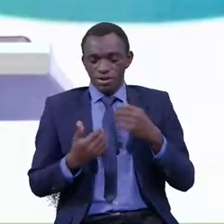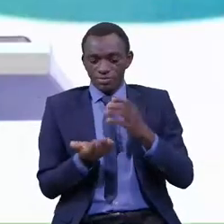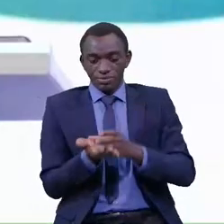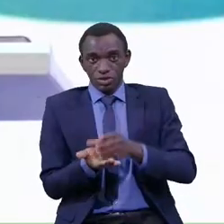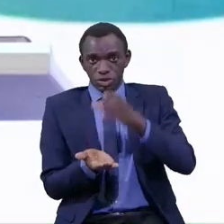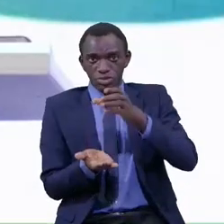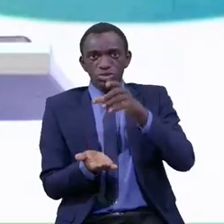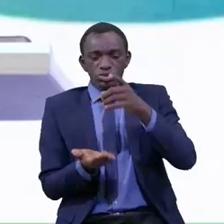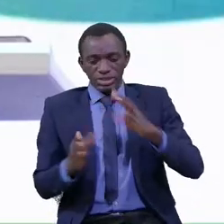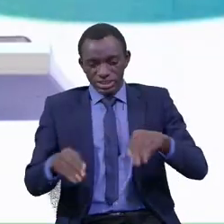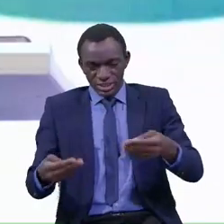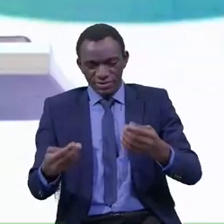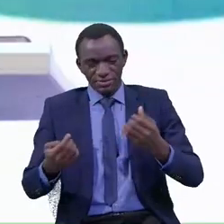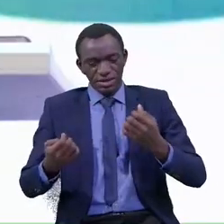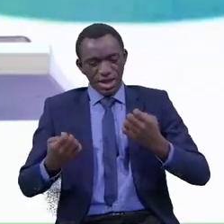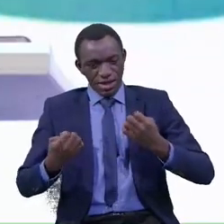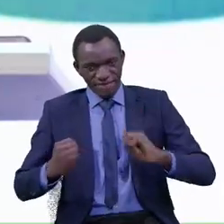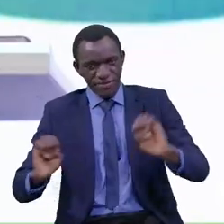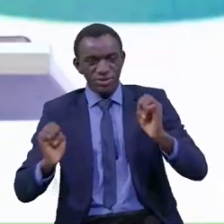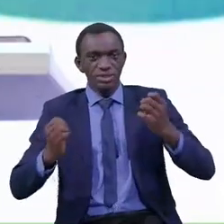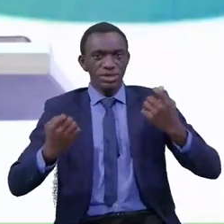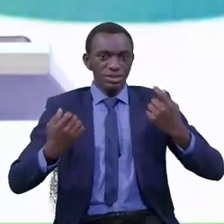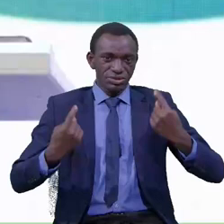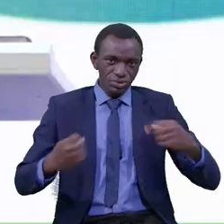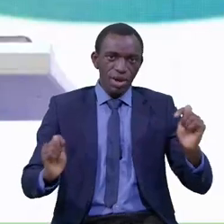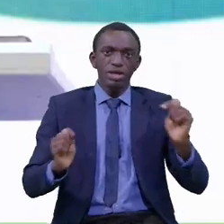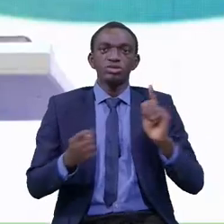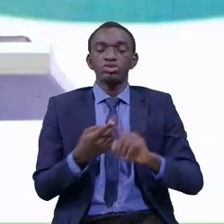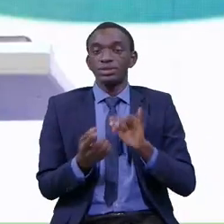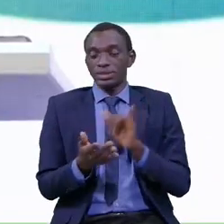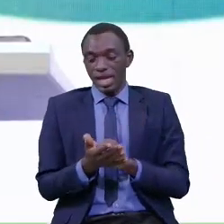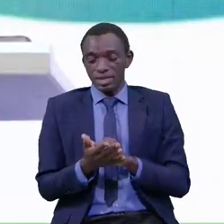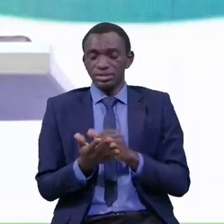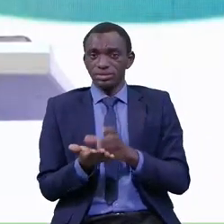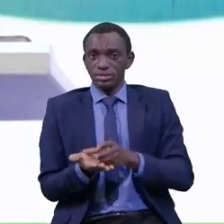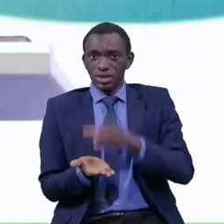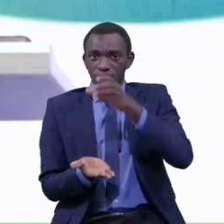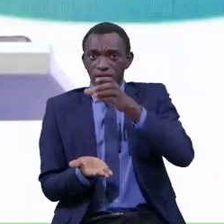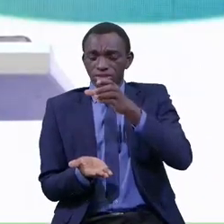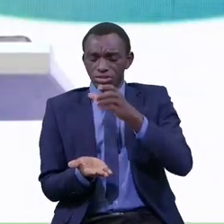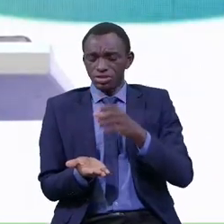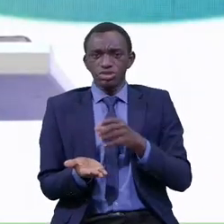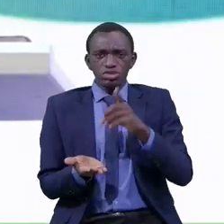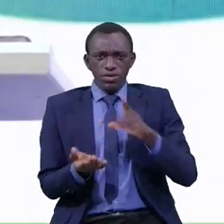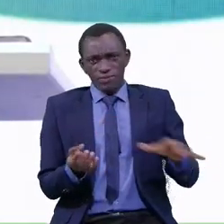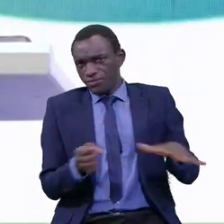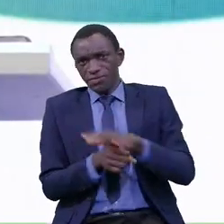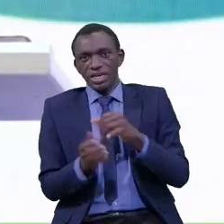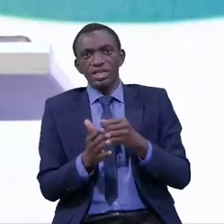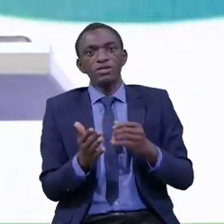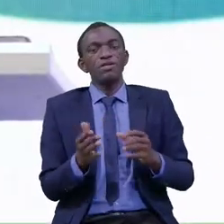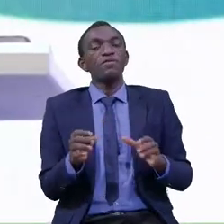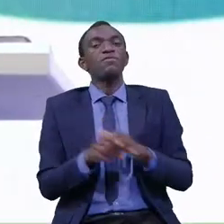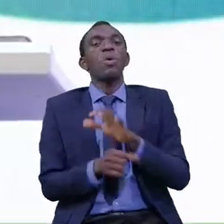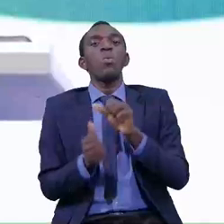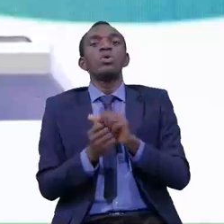tu as donné, mis un peu d'effort dans ce verre. Rends-le plein. Avec toute la grâce que tu as, rends-le plein.